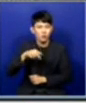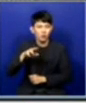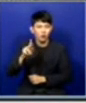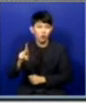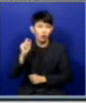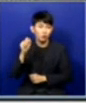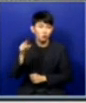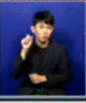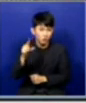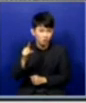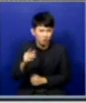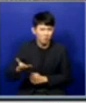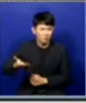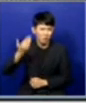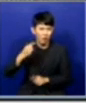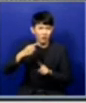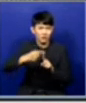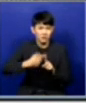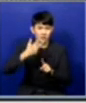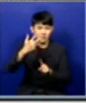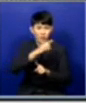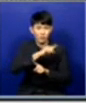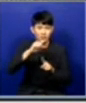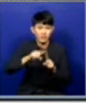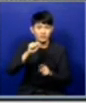แต่26มีนาคม